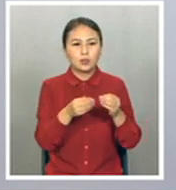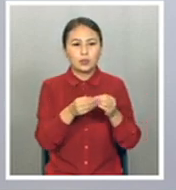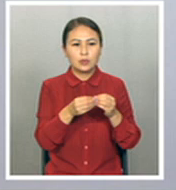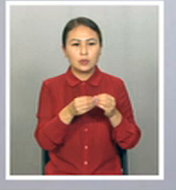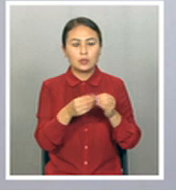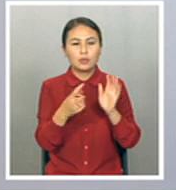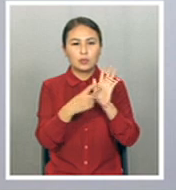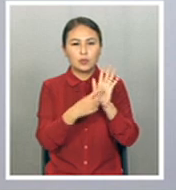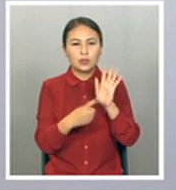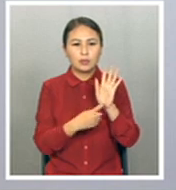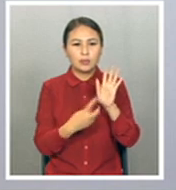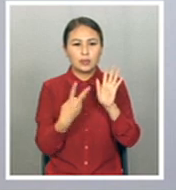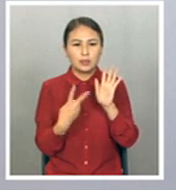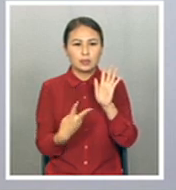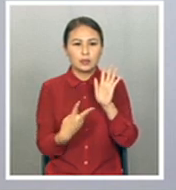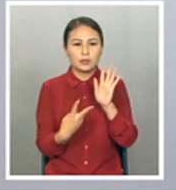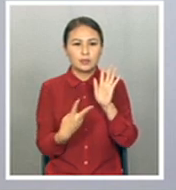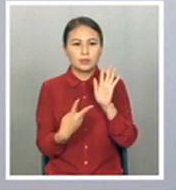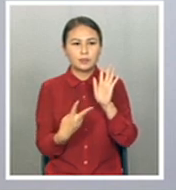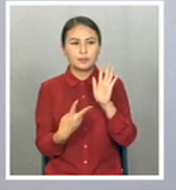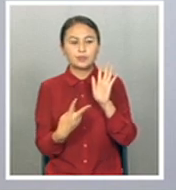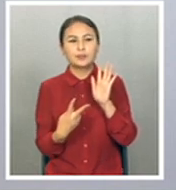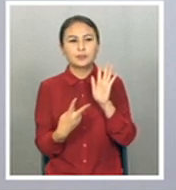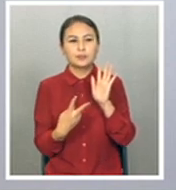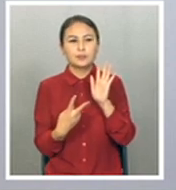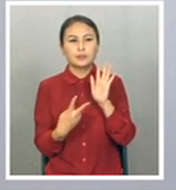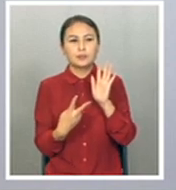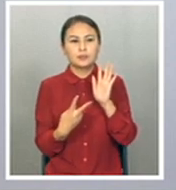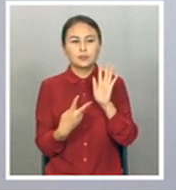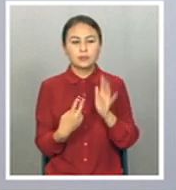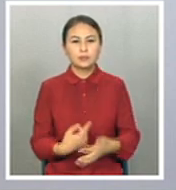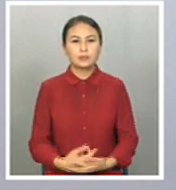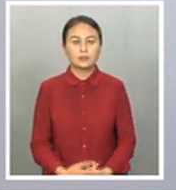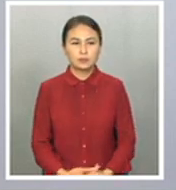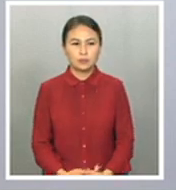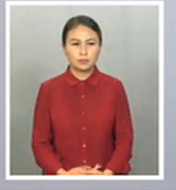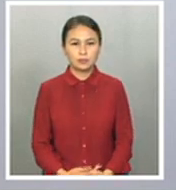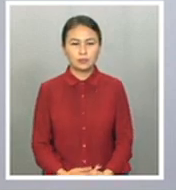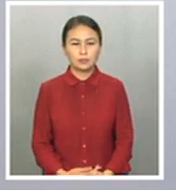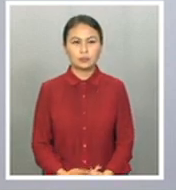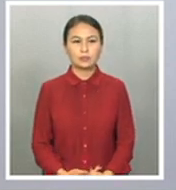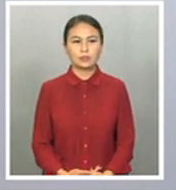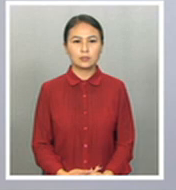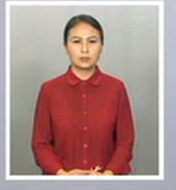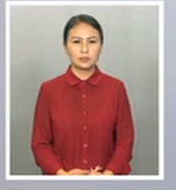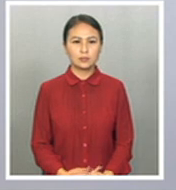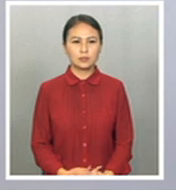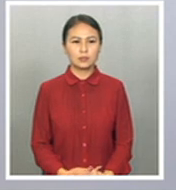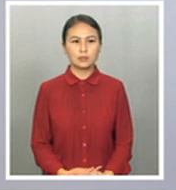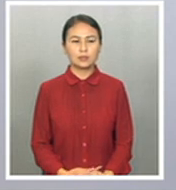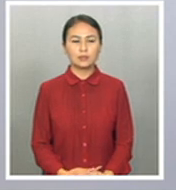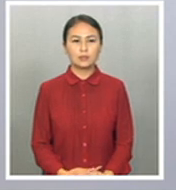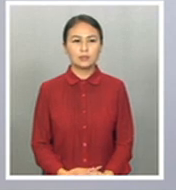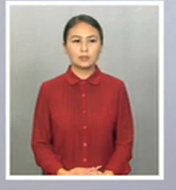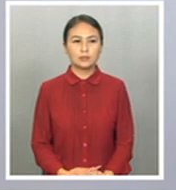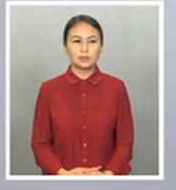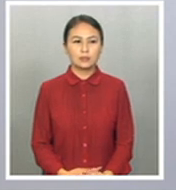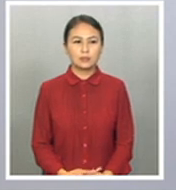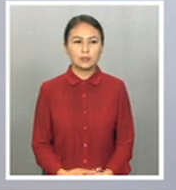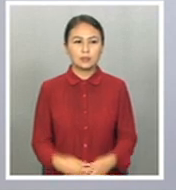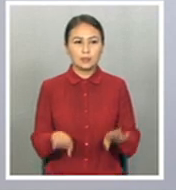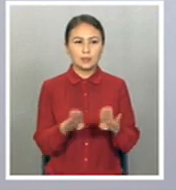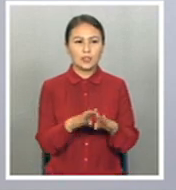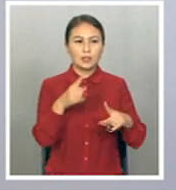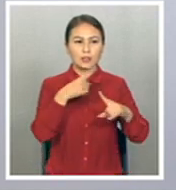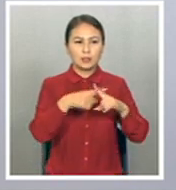бөлемін. Сонда X 2010 мен 2-нің бөлінісіне тең болады. Ал сонда